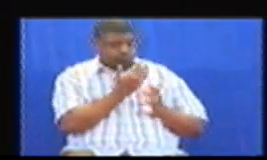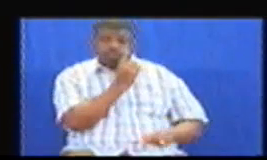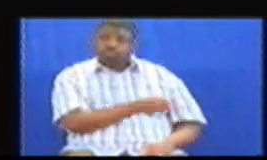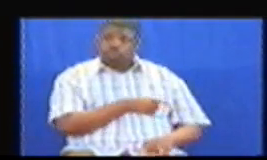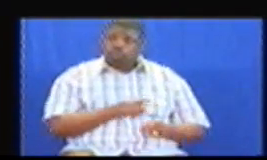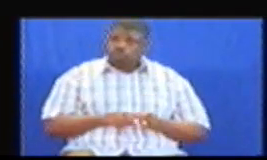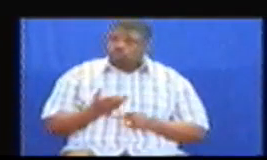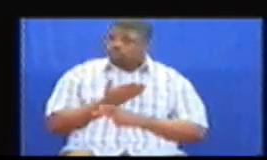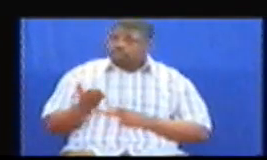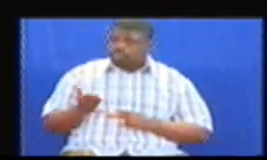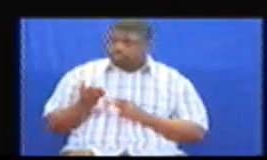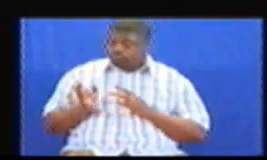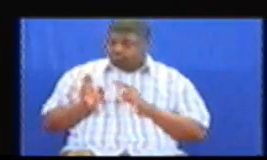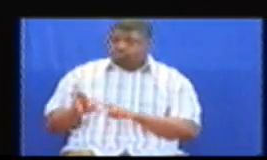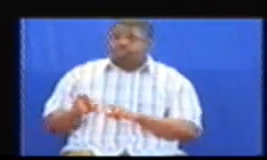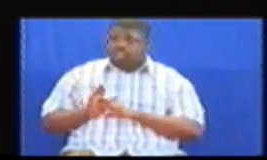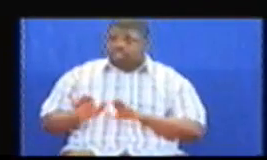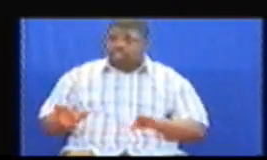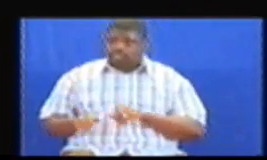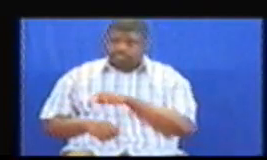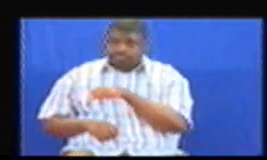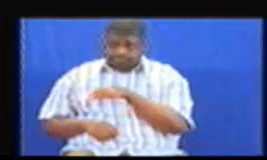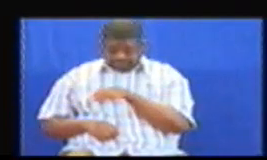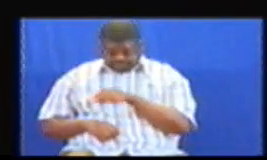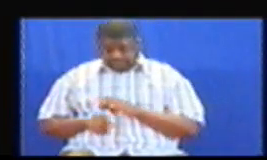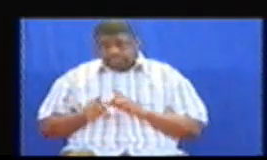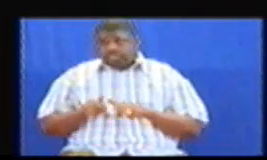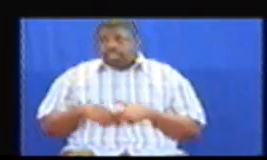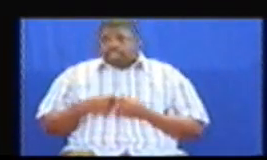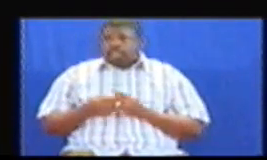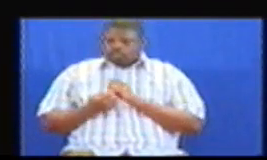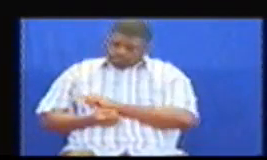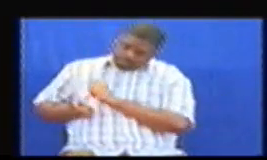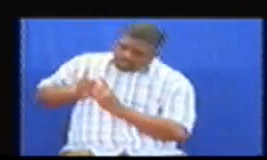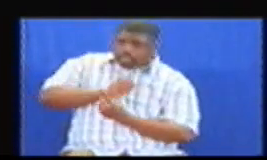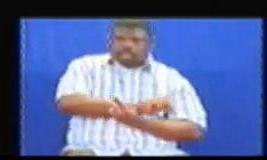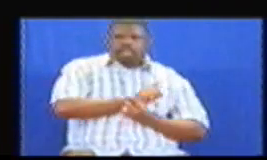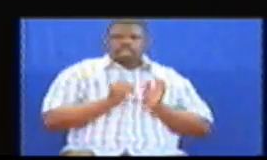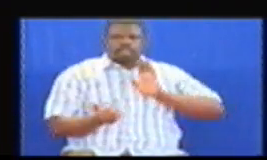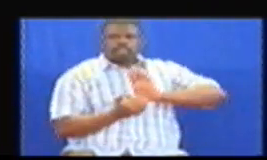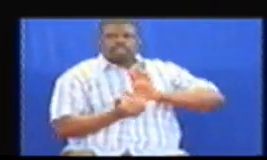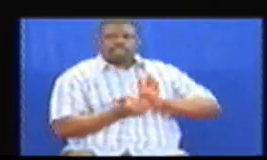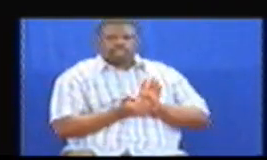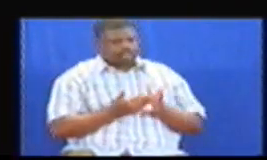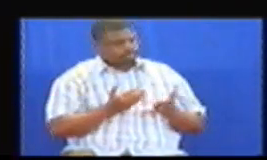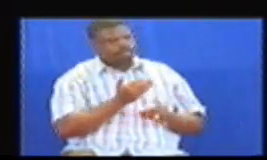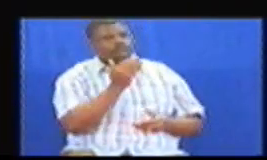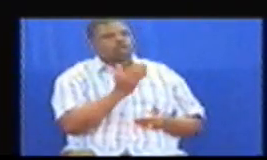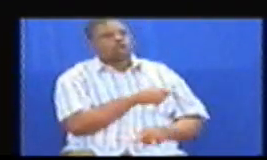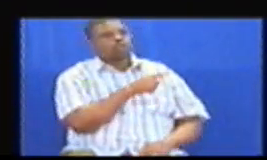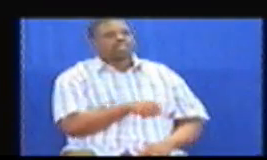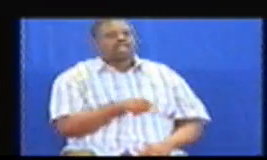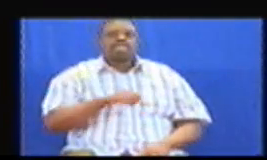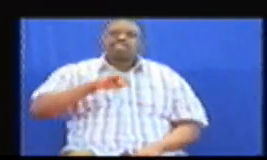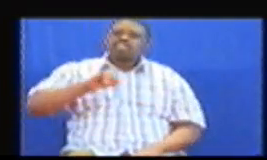sana ambao tayari wameshahukumiwa. Lakini sasa tukibadilisha sheria zetu za mwenendo wa makosa ya jinai, kwa